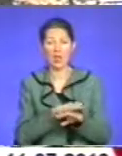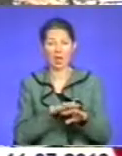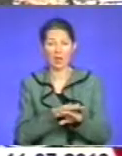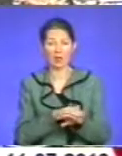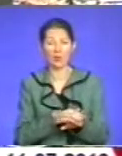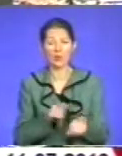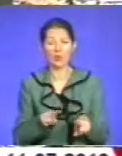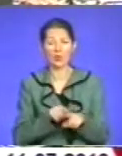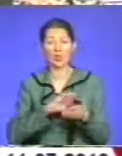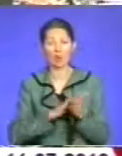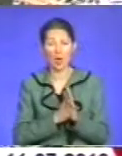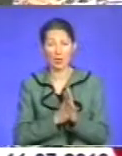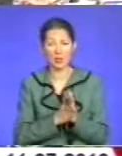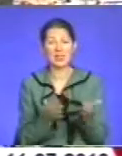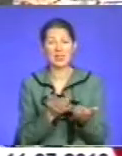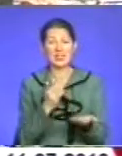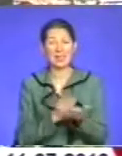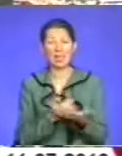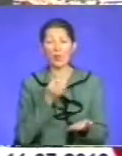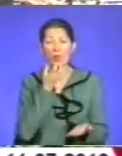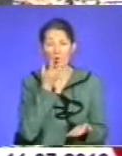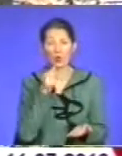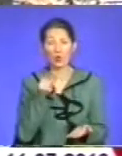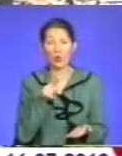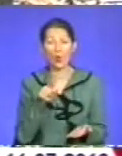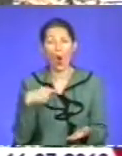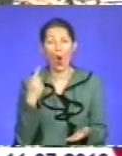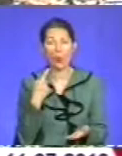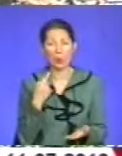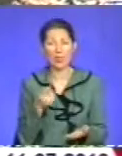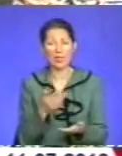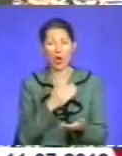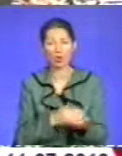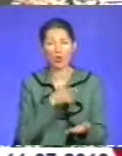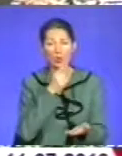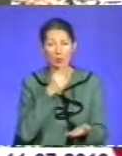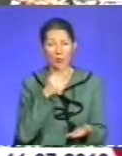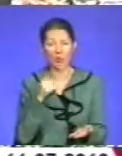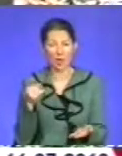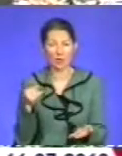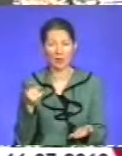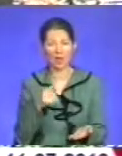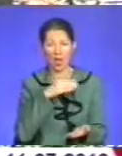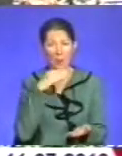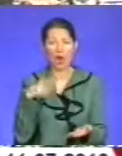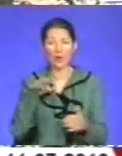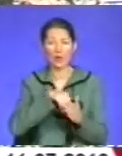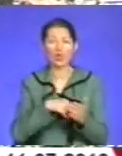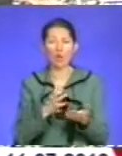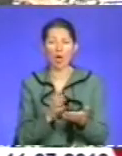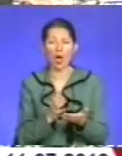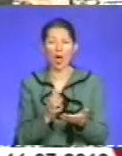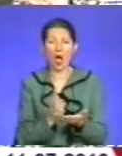тому і десь є позитив в тому, що області за останній час багато введено потужності по зберіганню, тому що